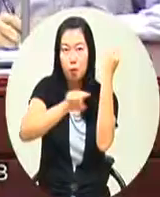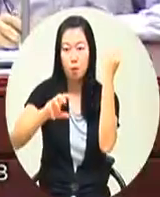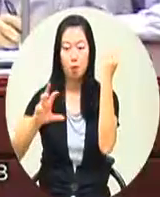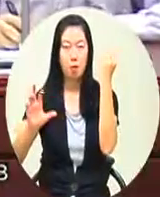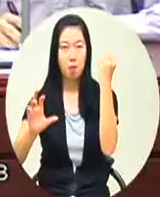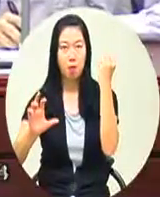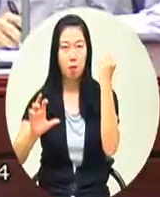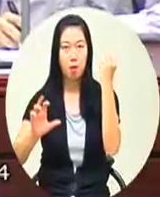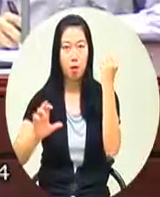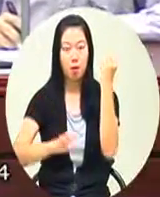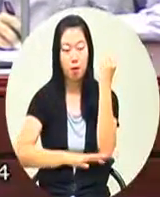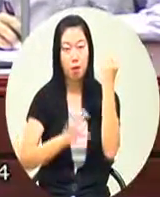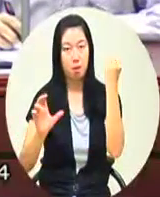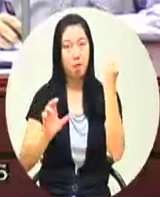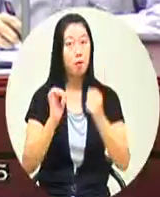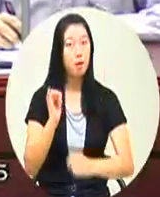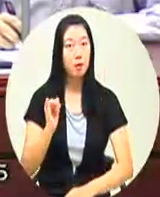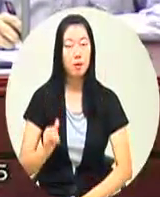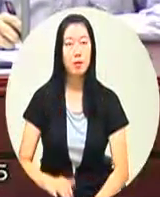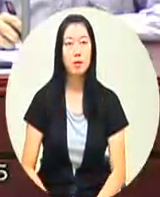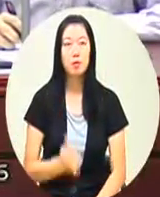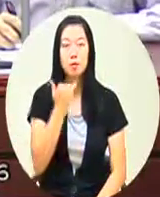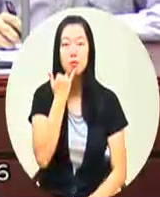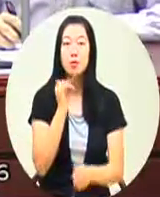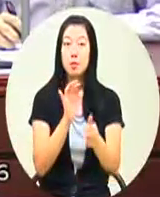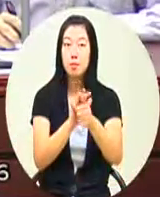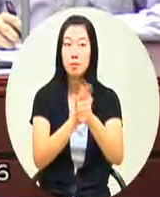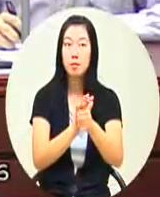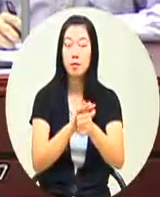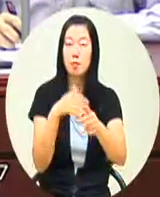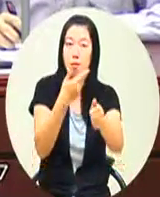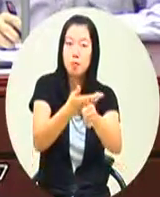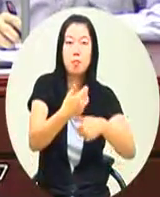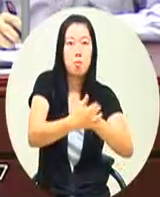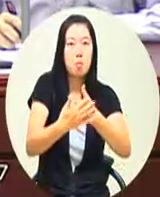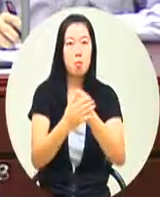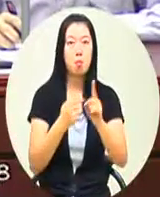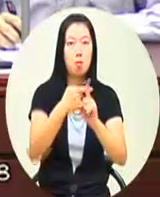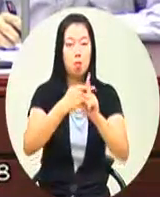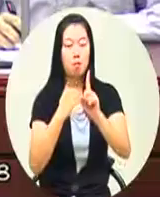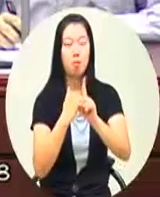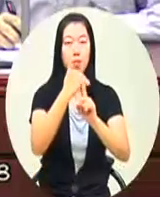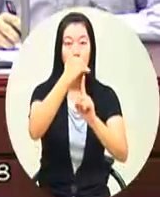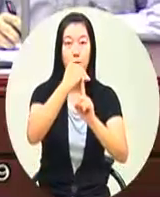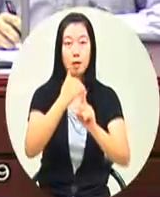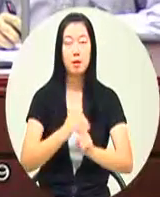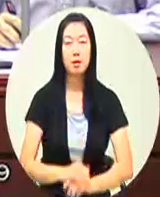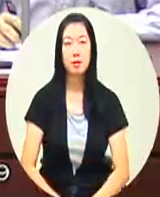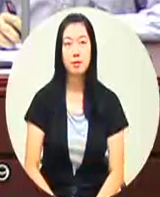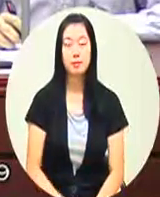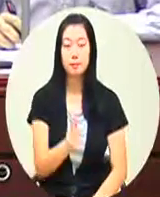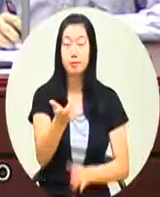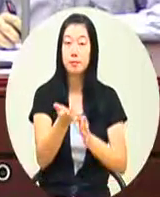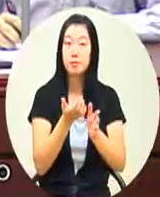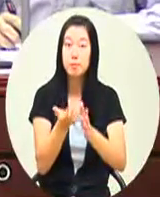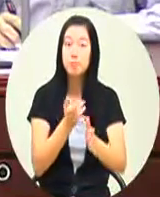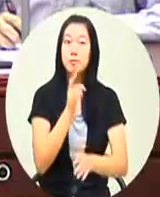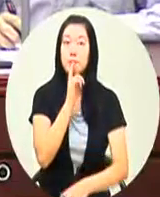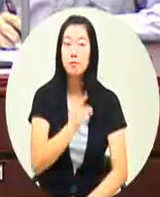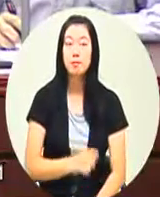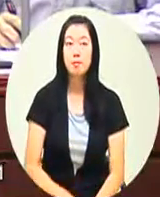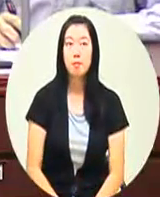才会开始积淹，所以它能够提供的就是一个保护标准提高。那刚刚议员有提到，就是